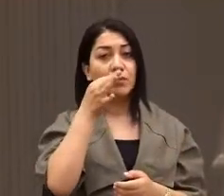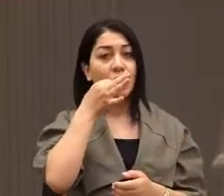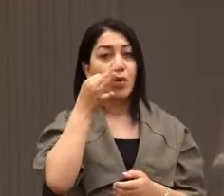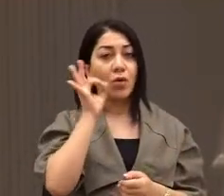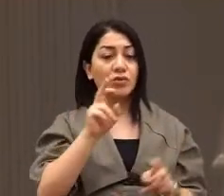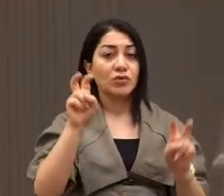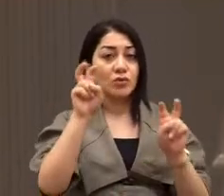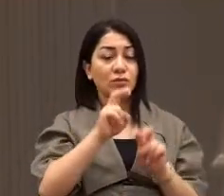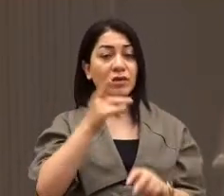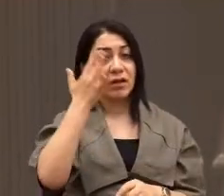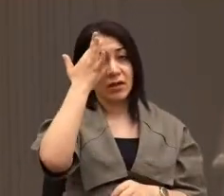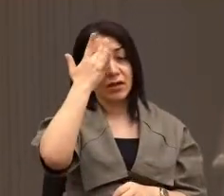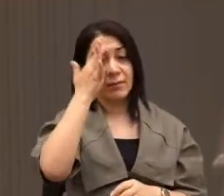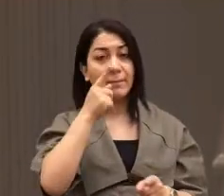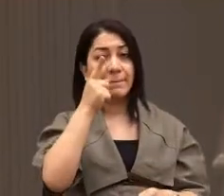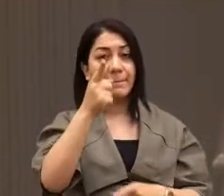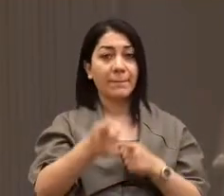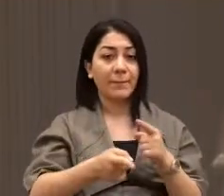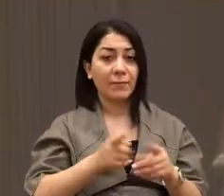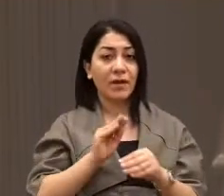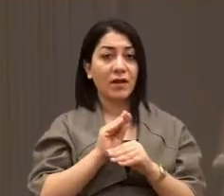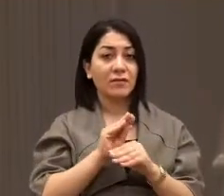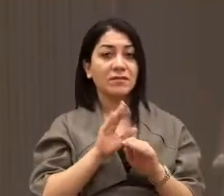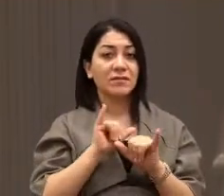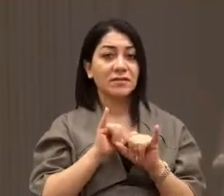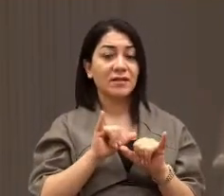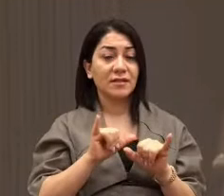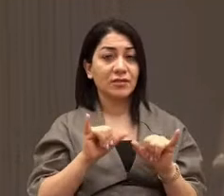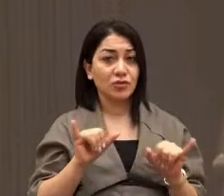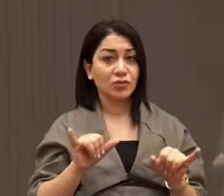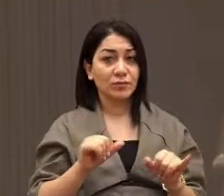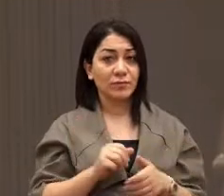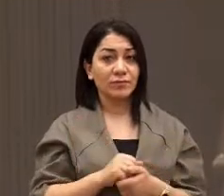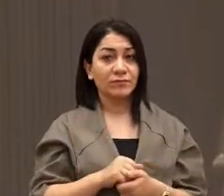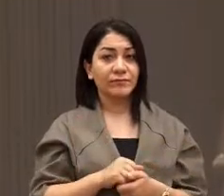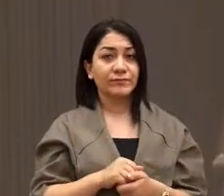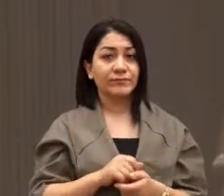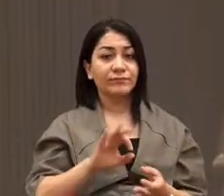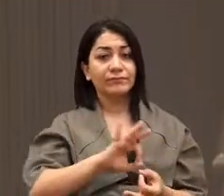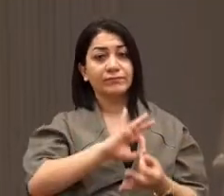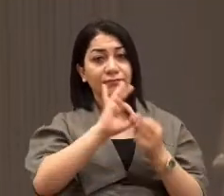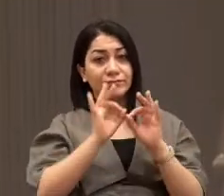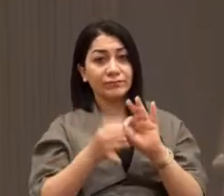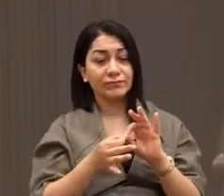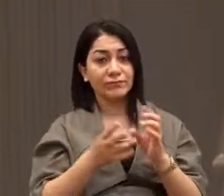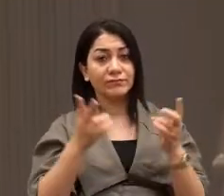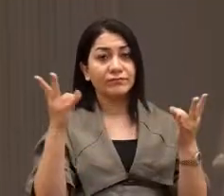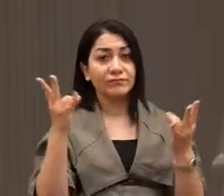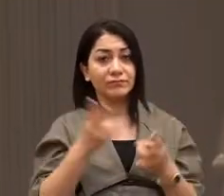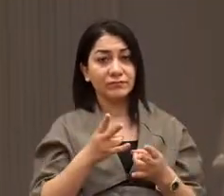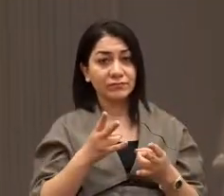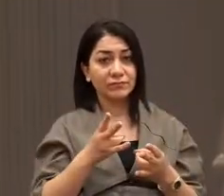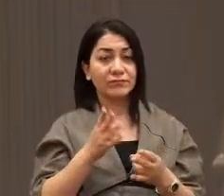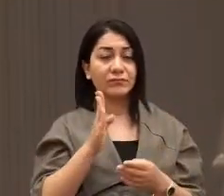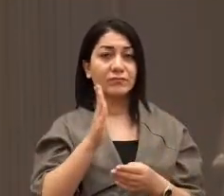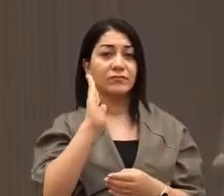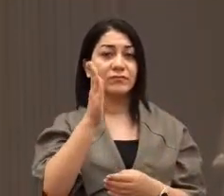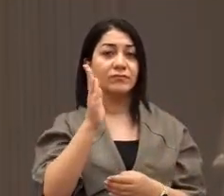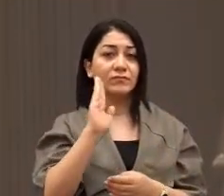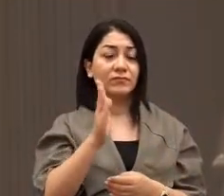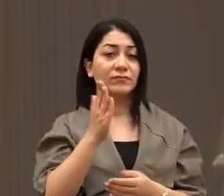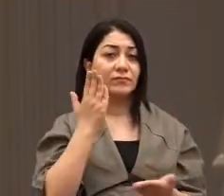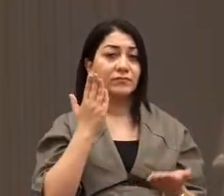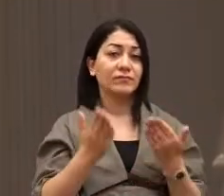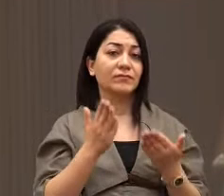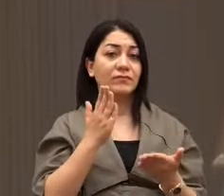եթե նպատակների փոփոխություն կամ ավելացում կամ ընդլայնում կամ մանրամասնման առանձնահատկություն կլինի, կատարվի հետագայում, բայց